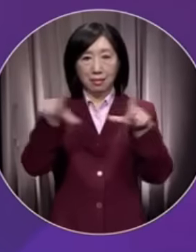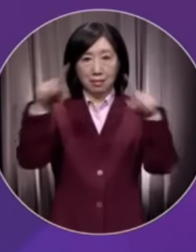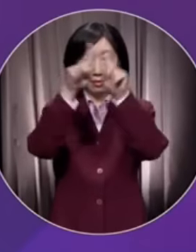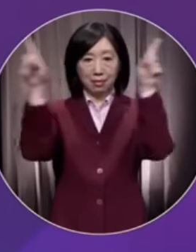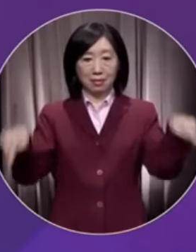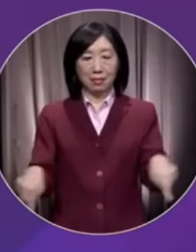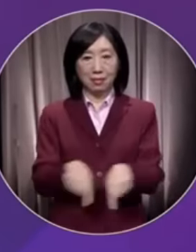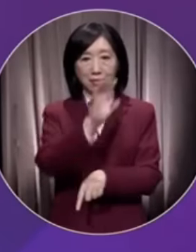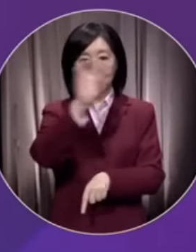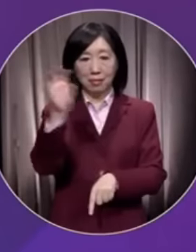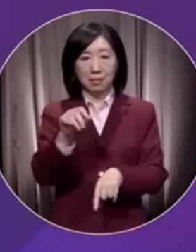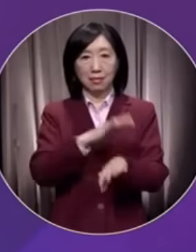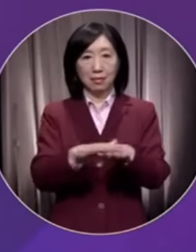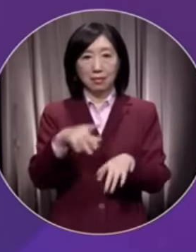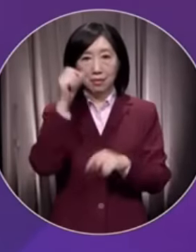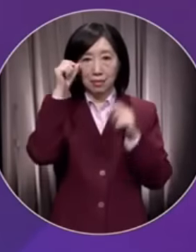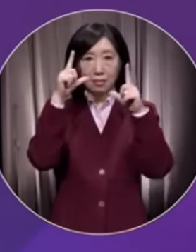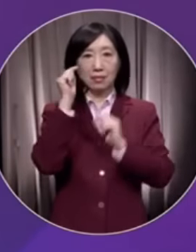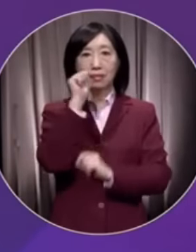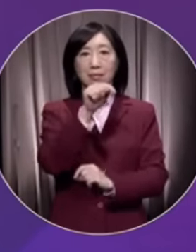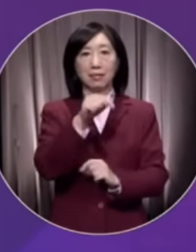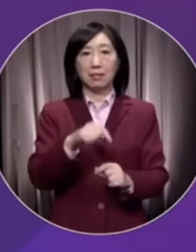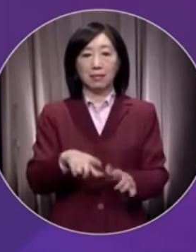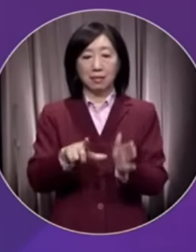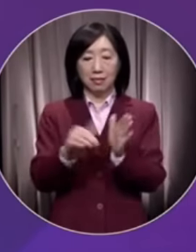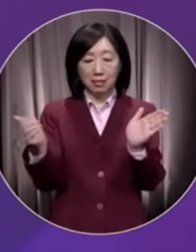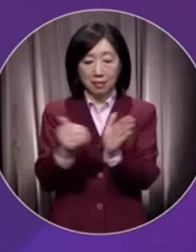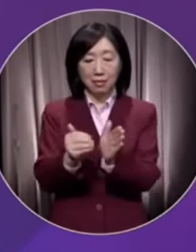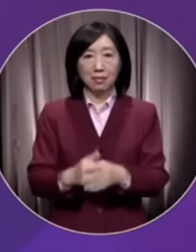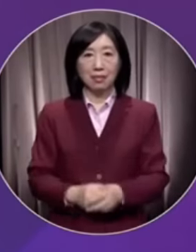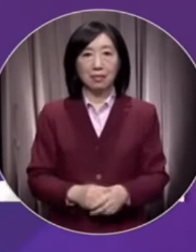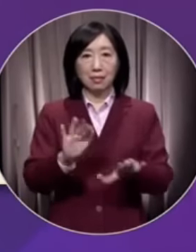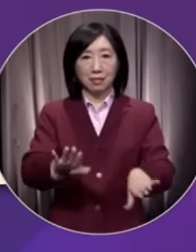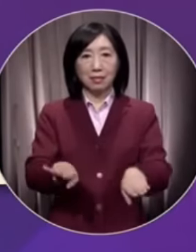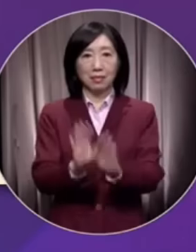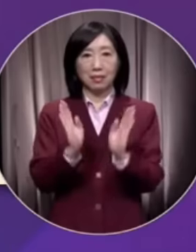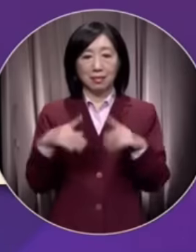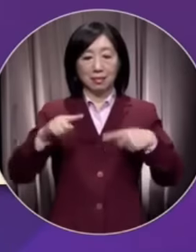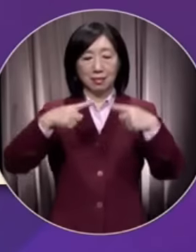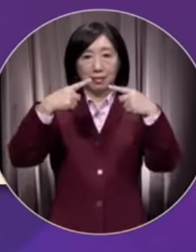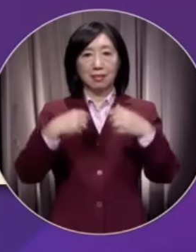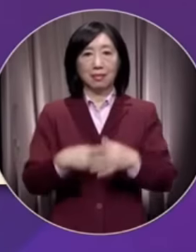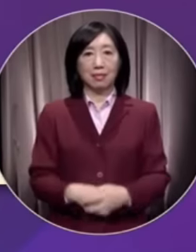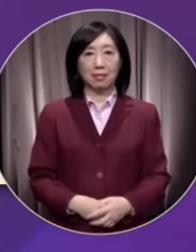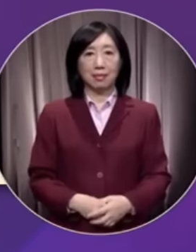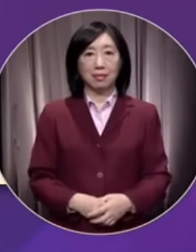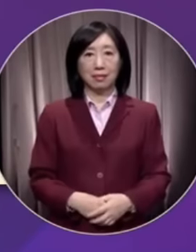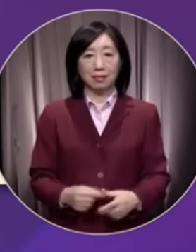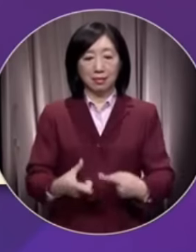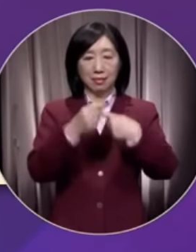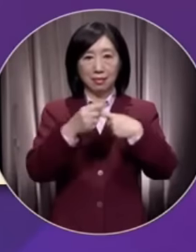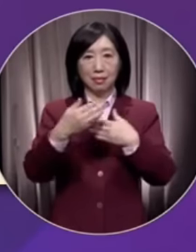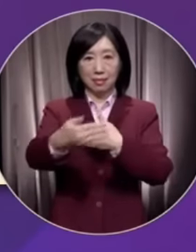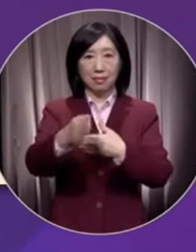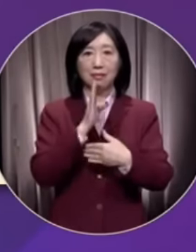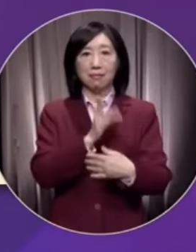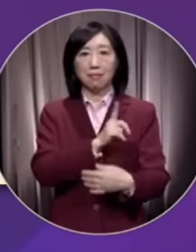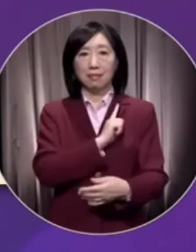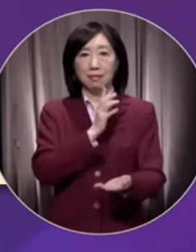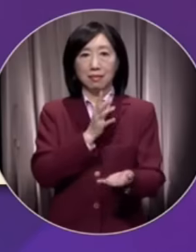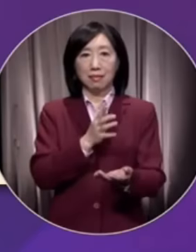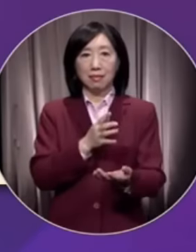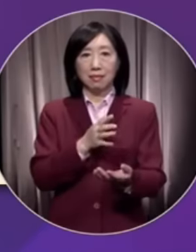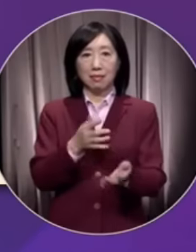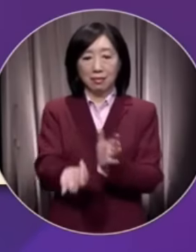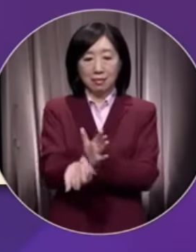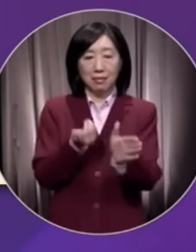为时间上的提醒。好，那么现在就开始今天的辩论会。第一阶段申论，我们按照